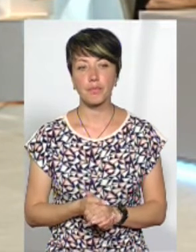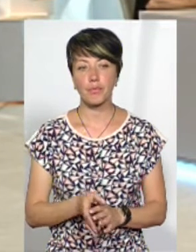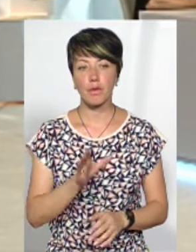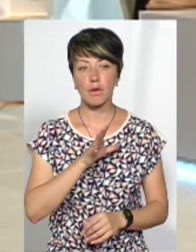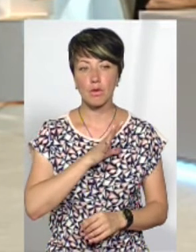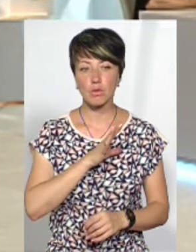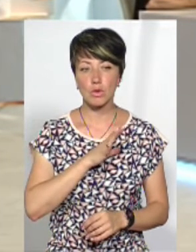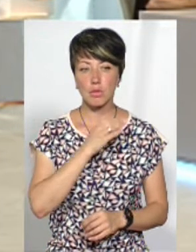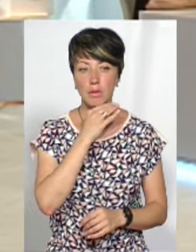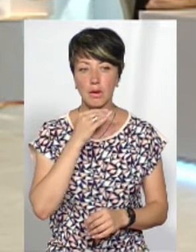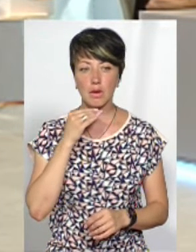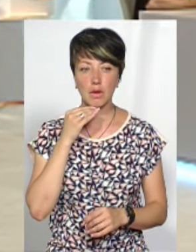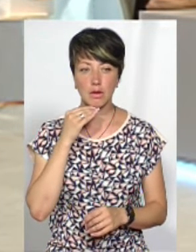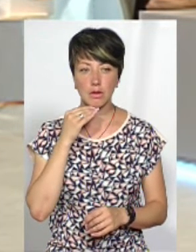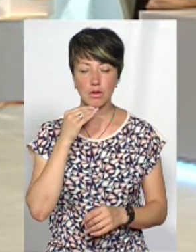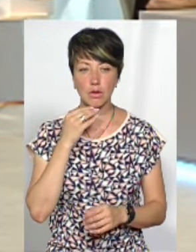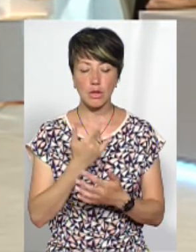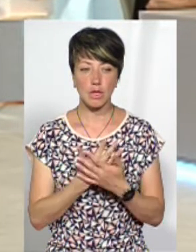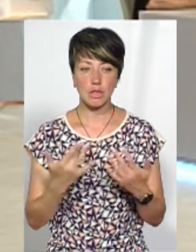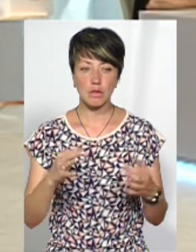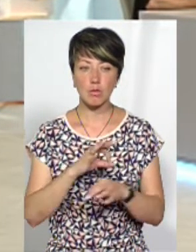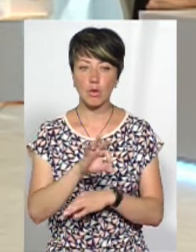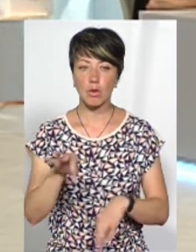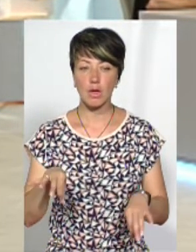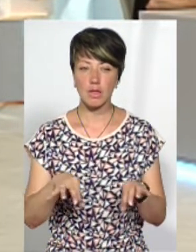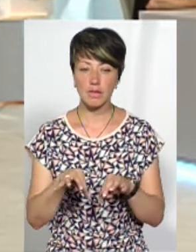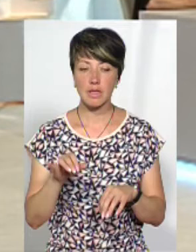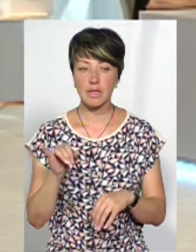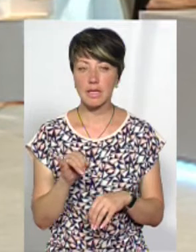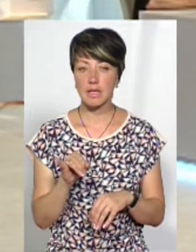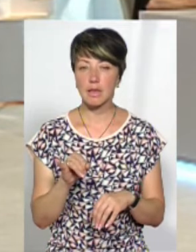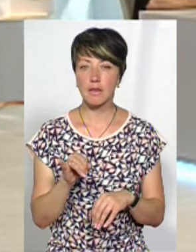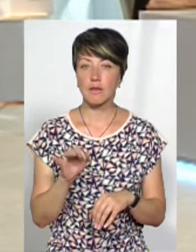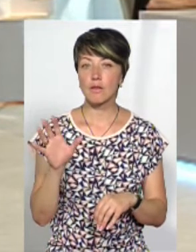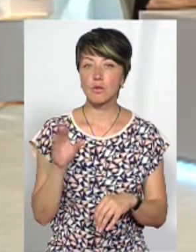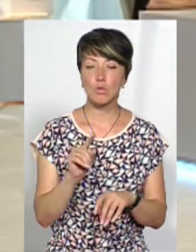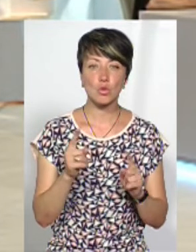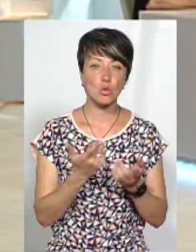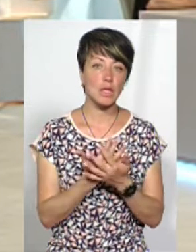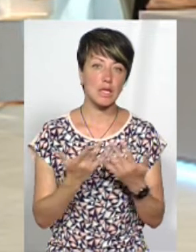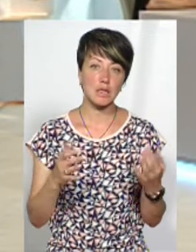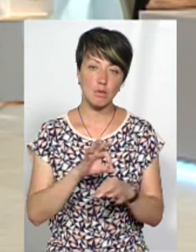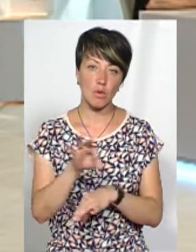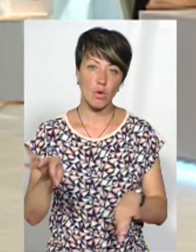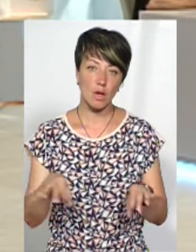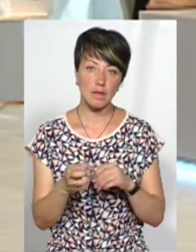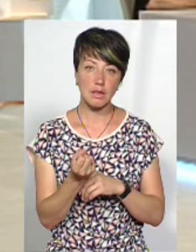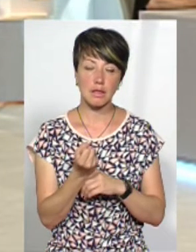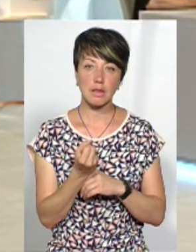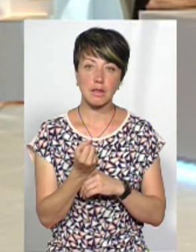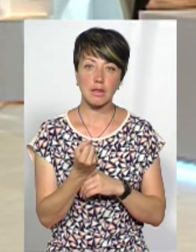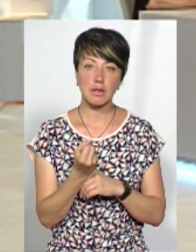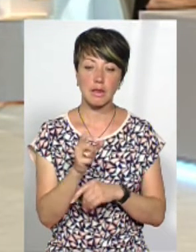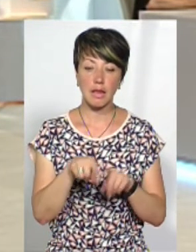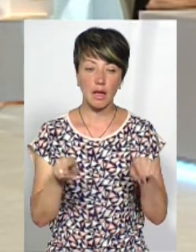Були багато освітніх проєктів. І, ну, в цілому, дуже різні проєкти, їх було 13,